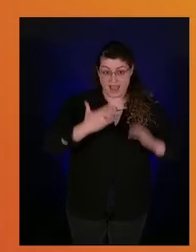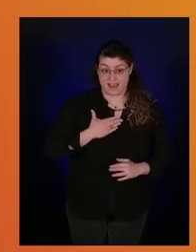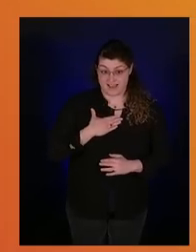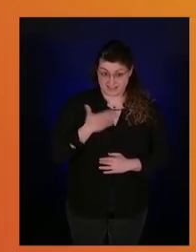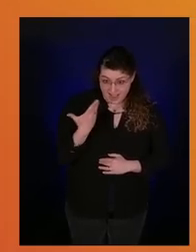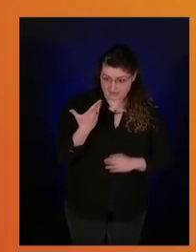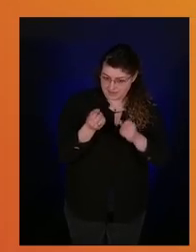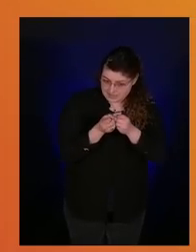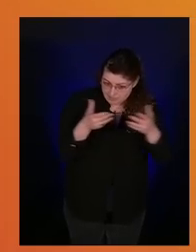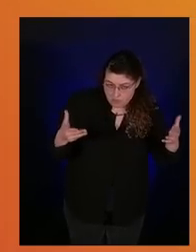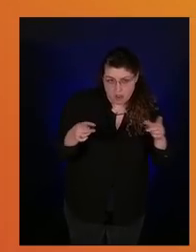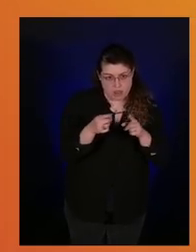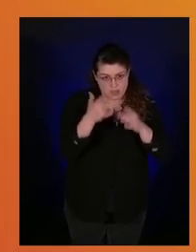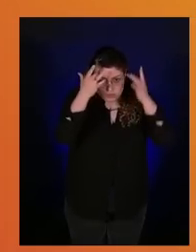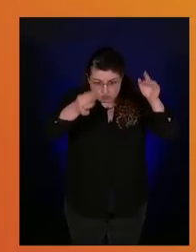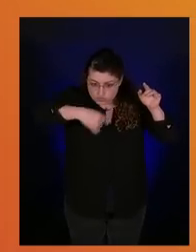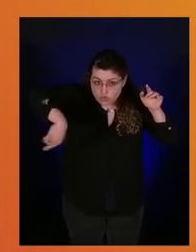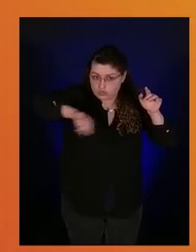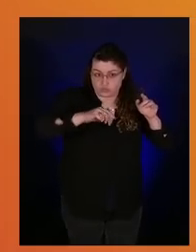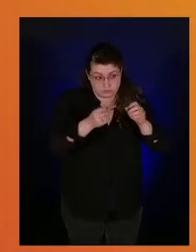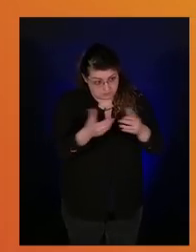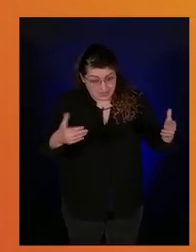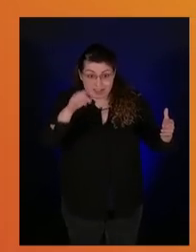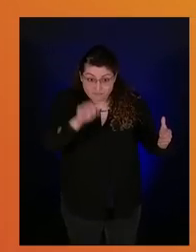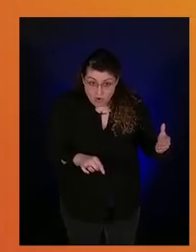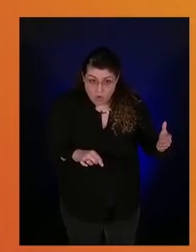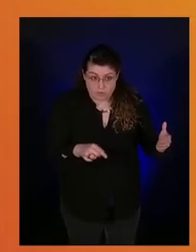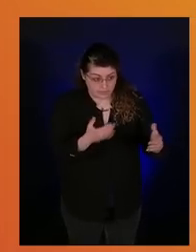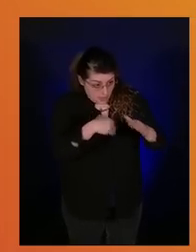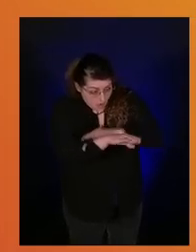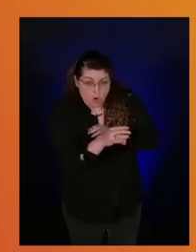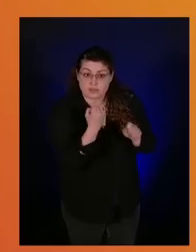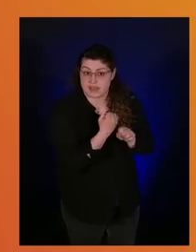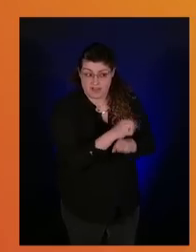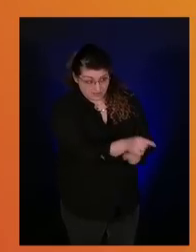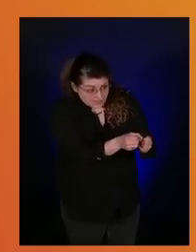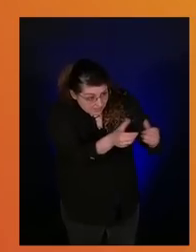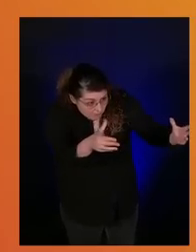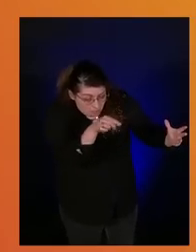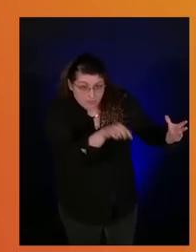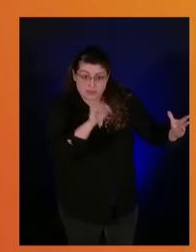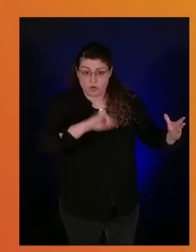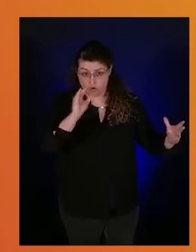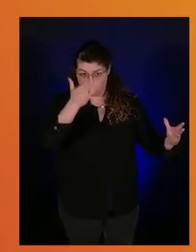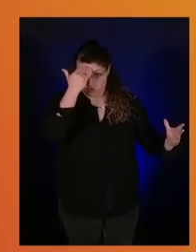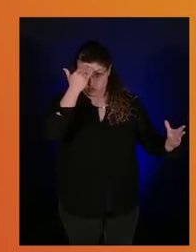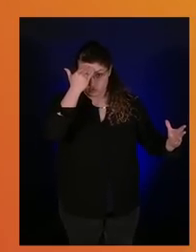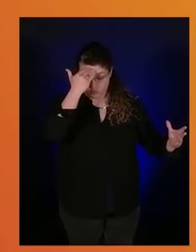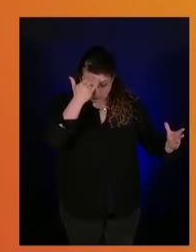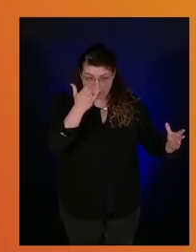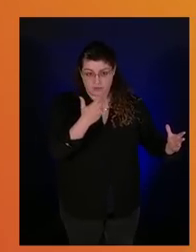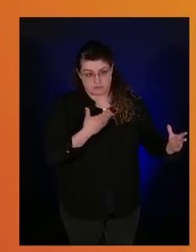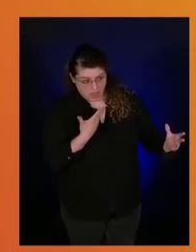développement et le partage des cultures de tous. Celles qui s'élaborent au travail doivent être reconnues dans leur rapport à la